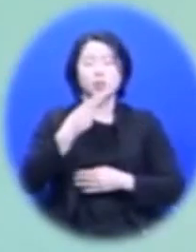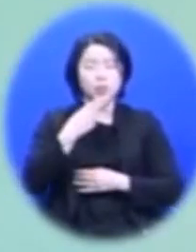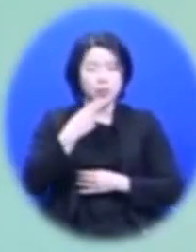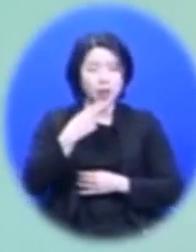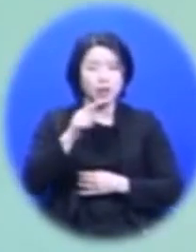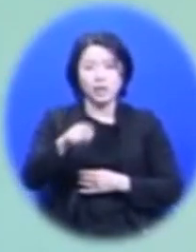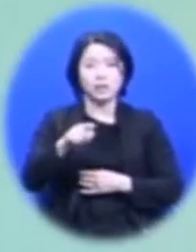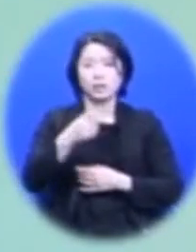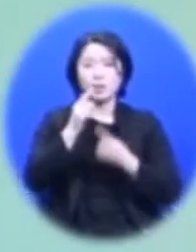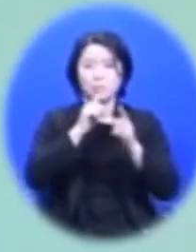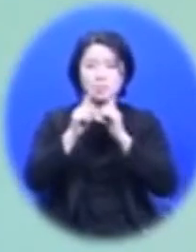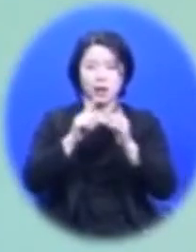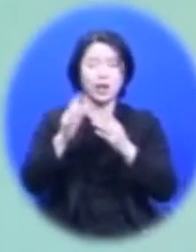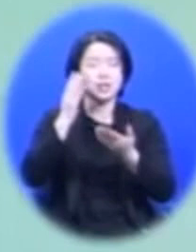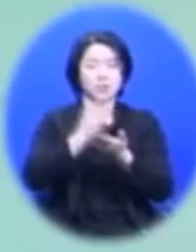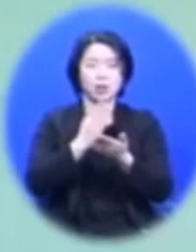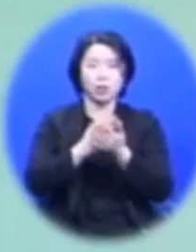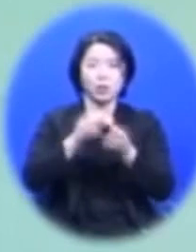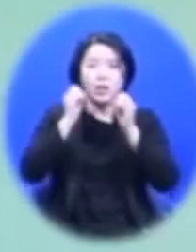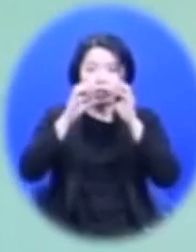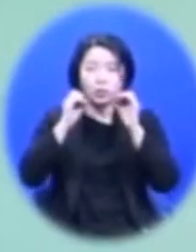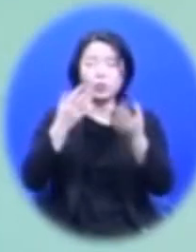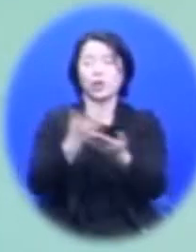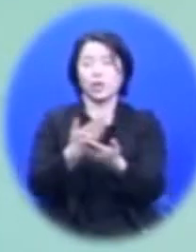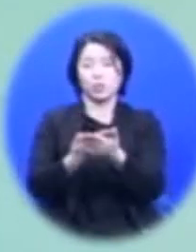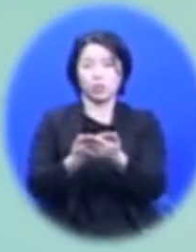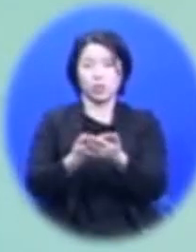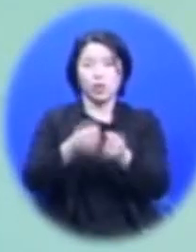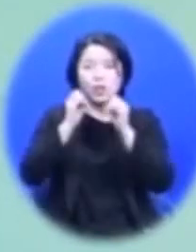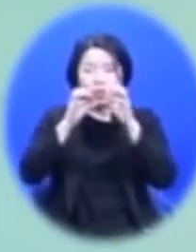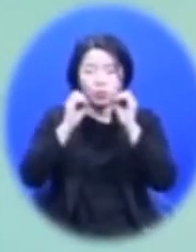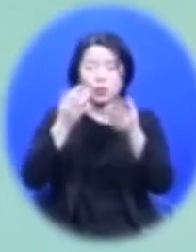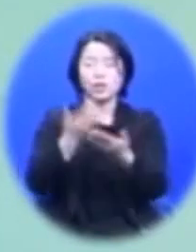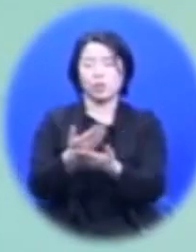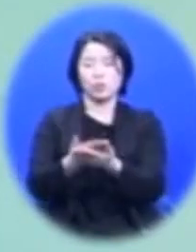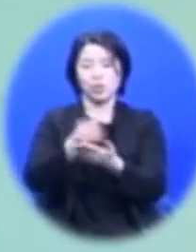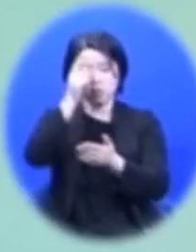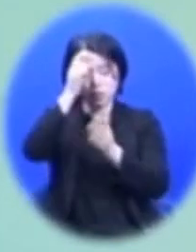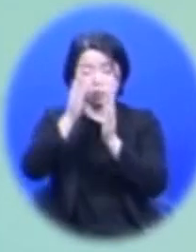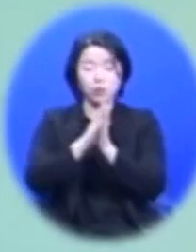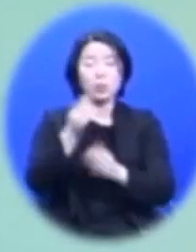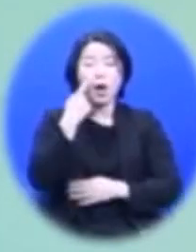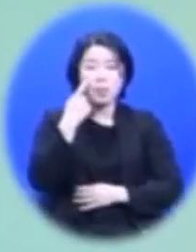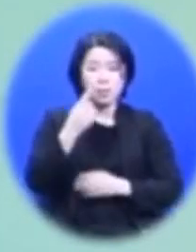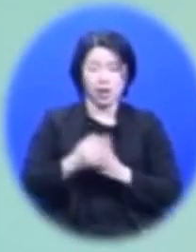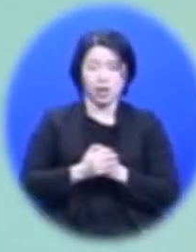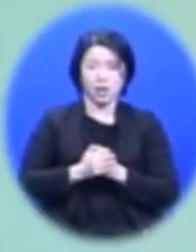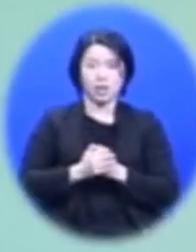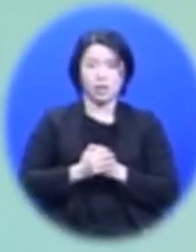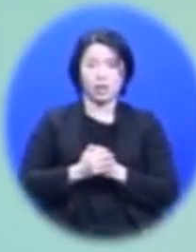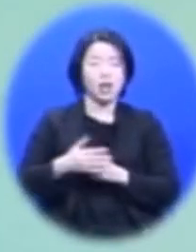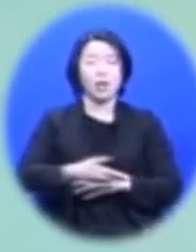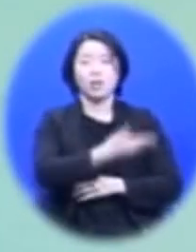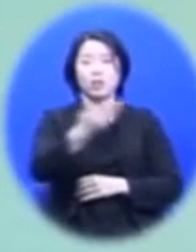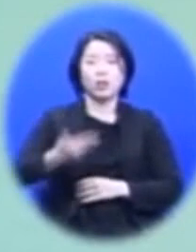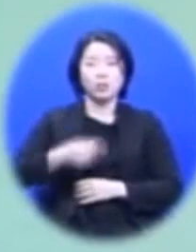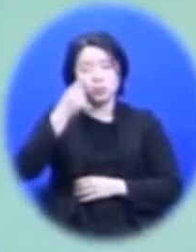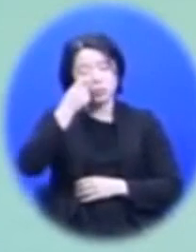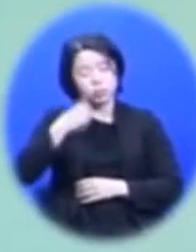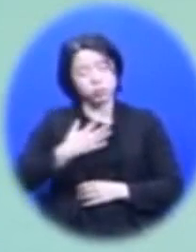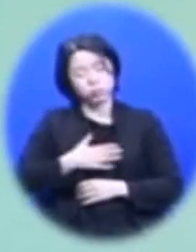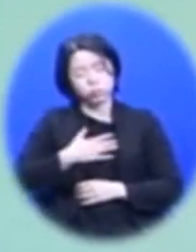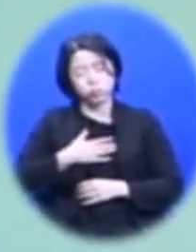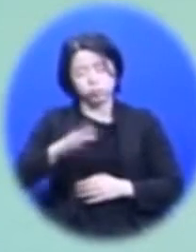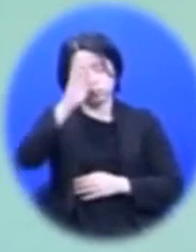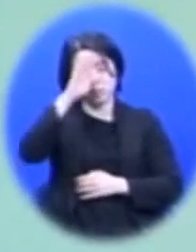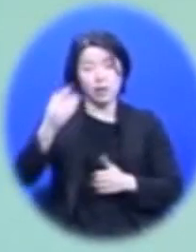하지 말고 전도하게 해주세요. 전도하게 해주세요. 기도해 보세요. 여러분 우울증에 사로잡히신